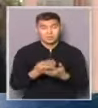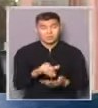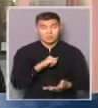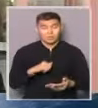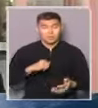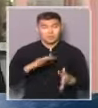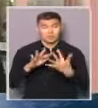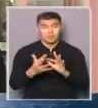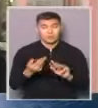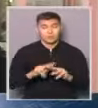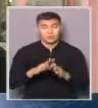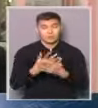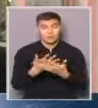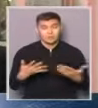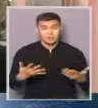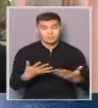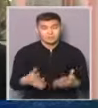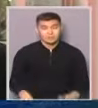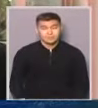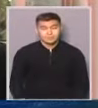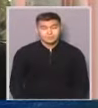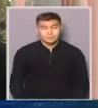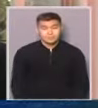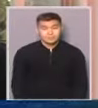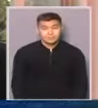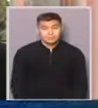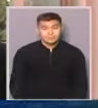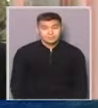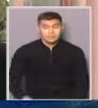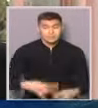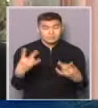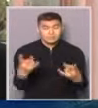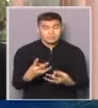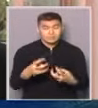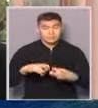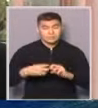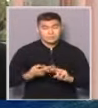өздерінің ауылдарындағы жаңағы қажетті